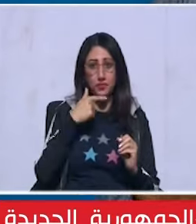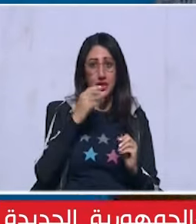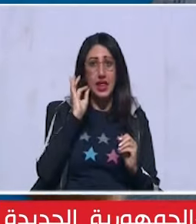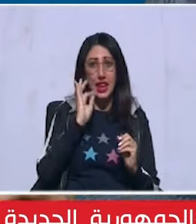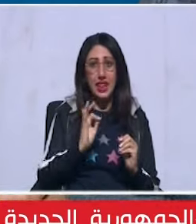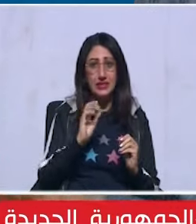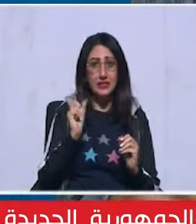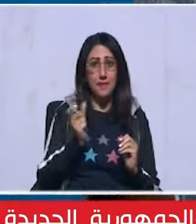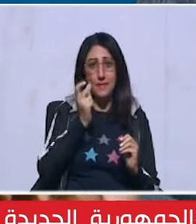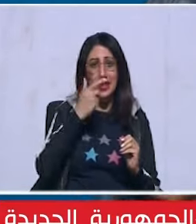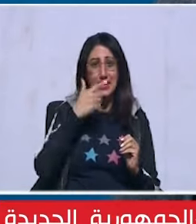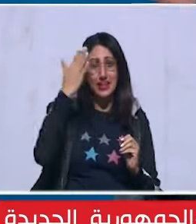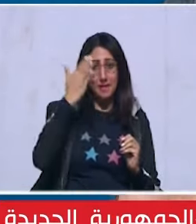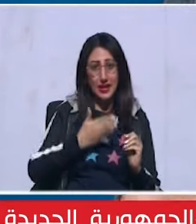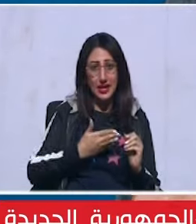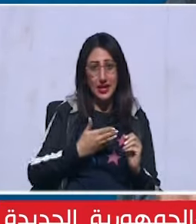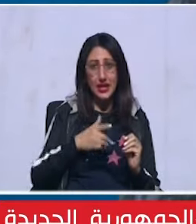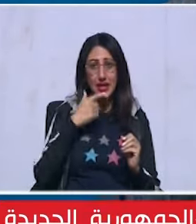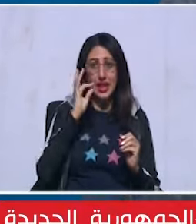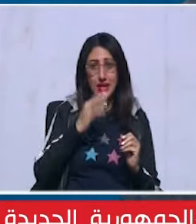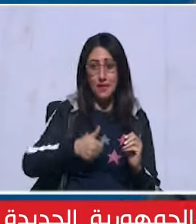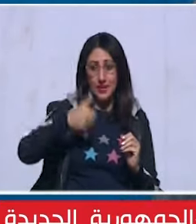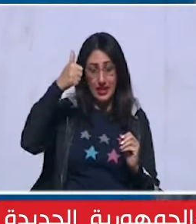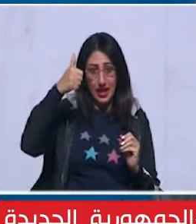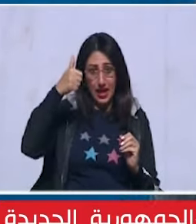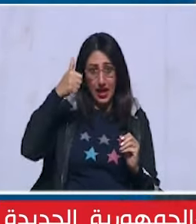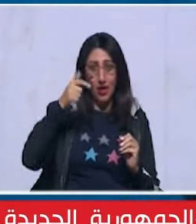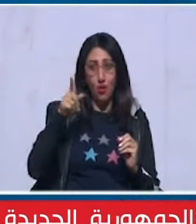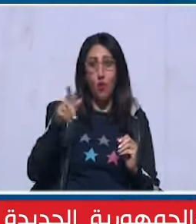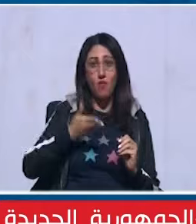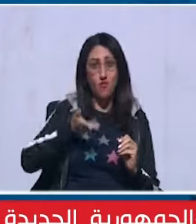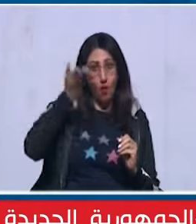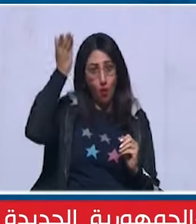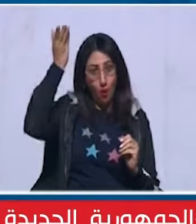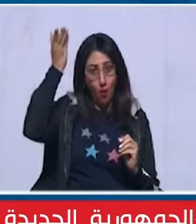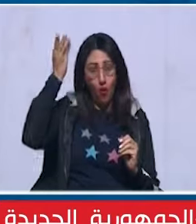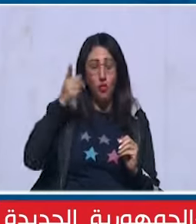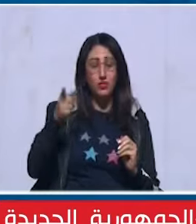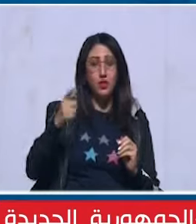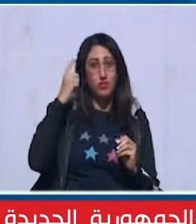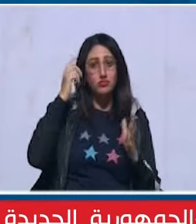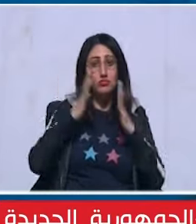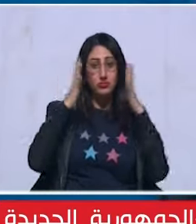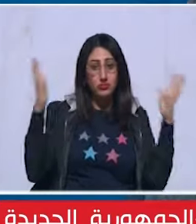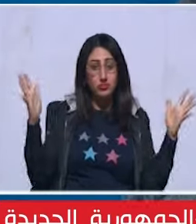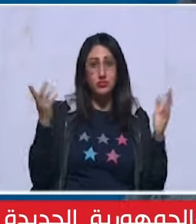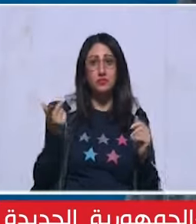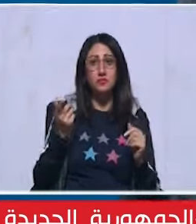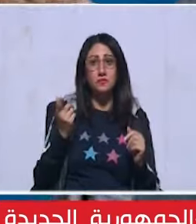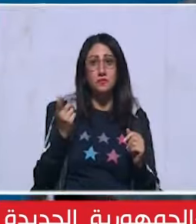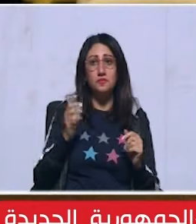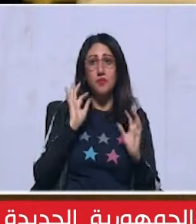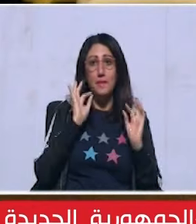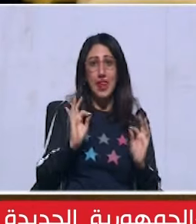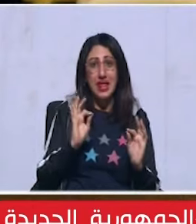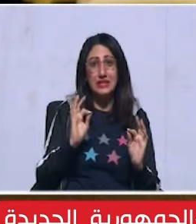عدوا طبيعي طالما انت ناجح وصاحب قيمه وصاحب منهج وصاحب رؤيه وشغال لازم يبقى